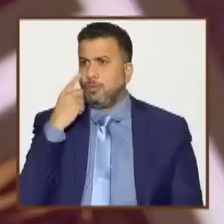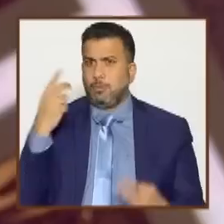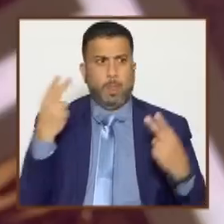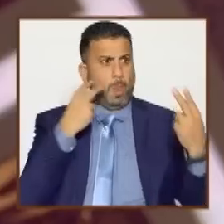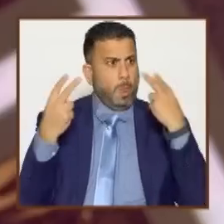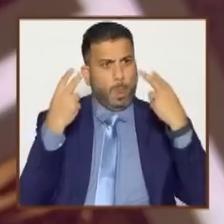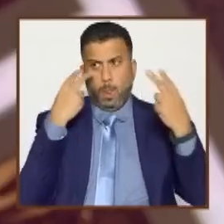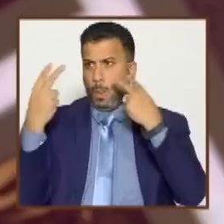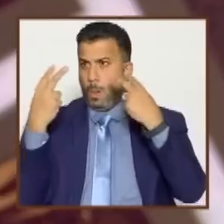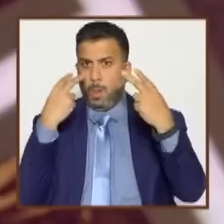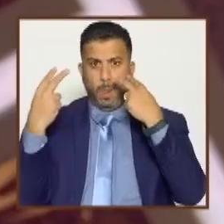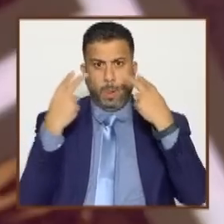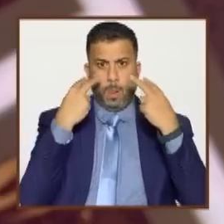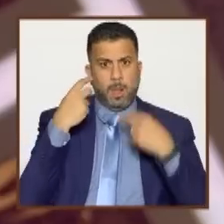العيون